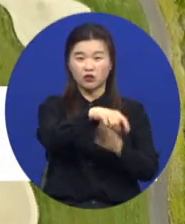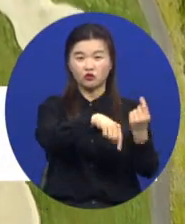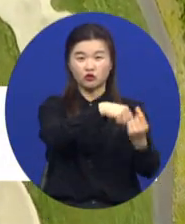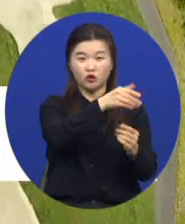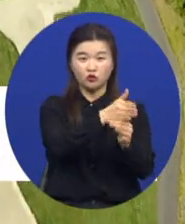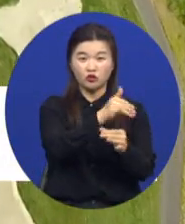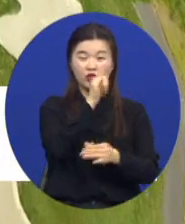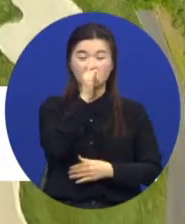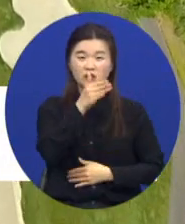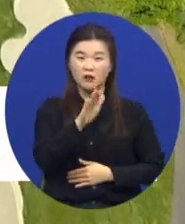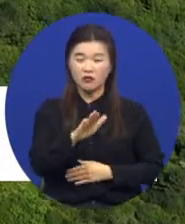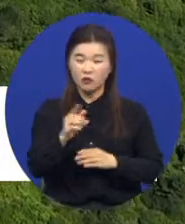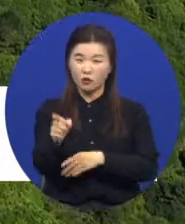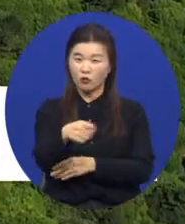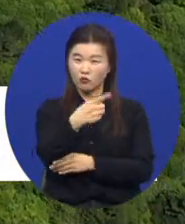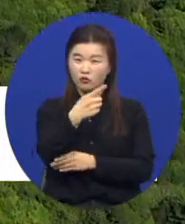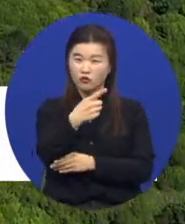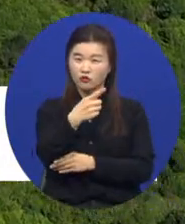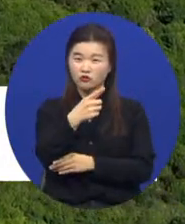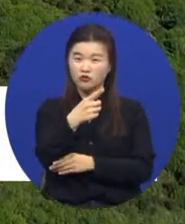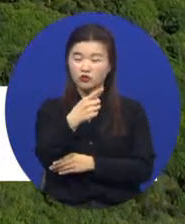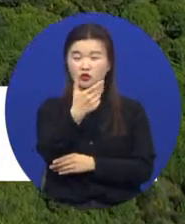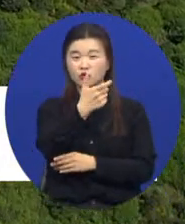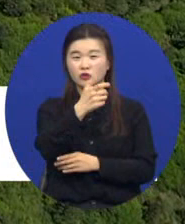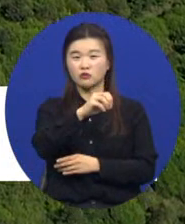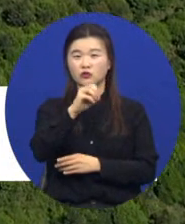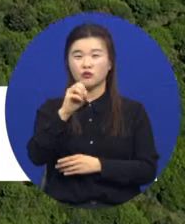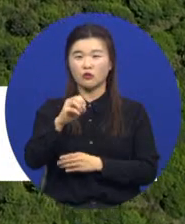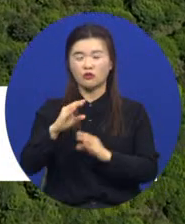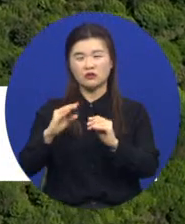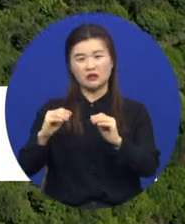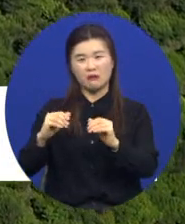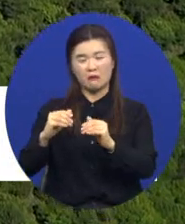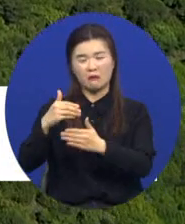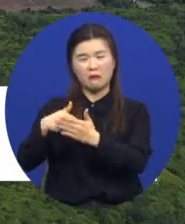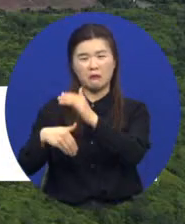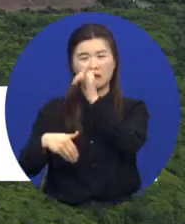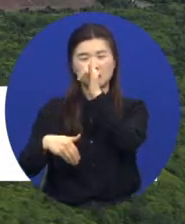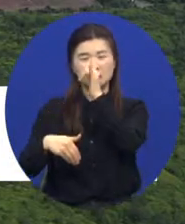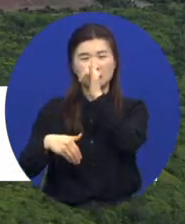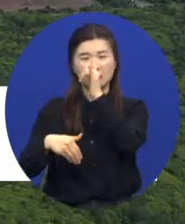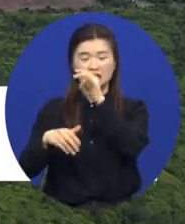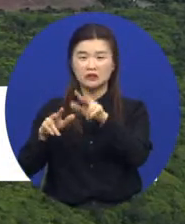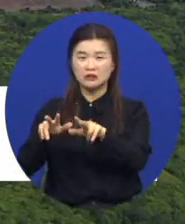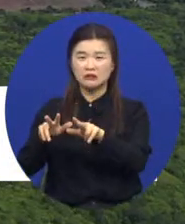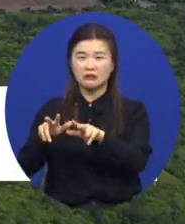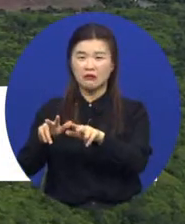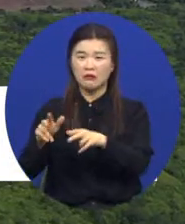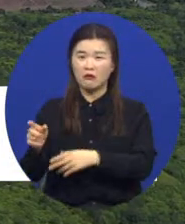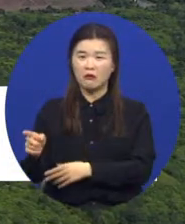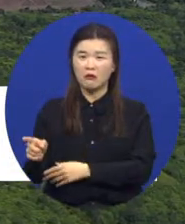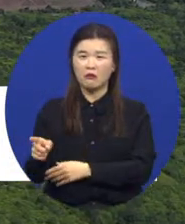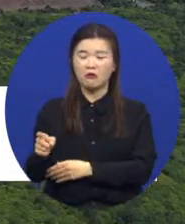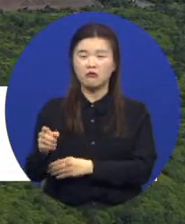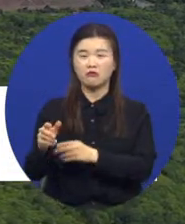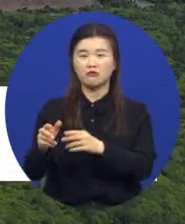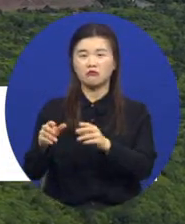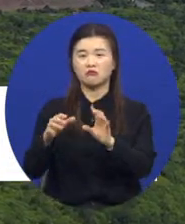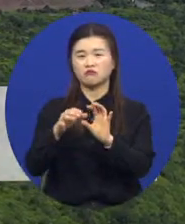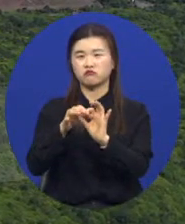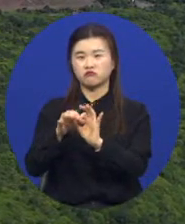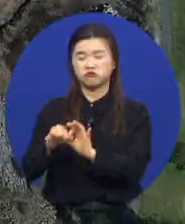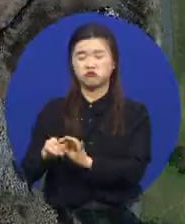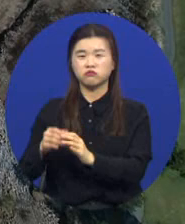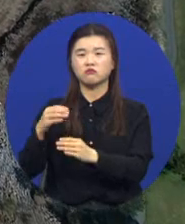있지만 골프장 동쪽 60% 사업부지 는 그대로 남아 공장 율은 30% 에 그치고